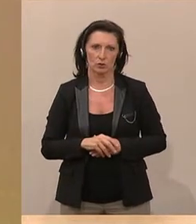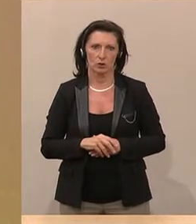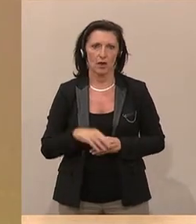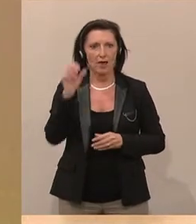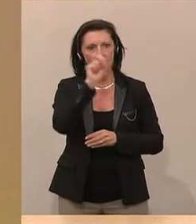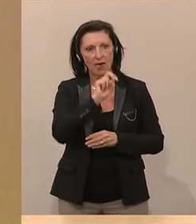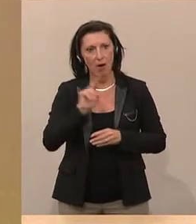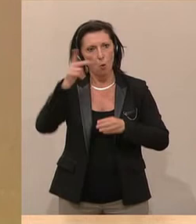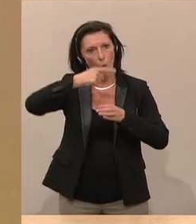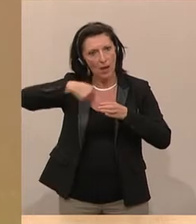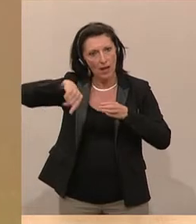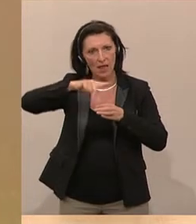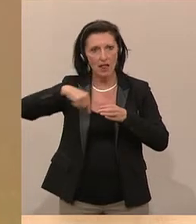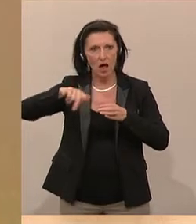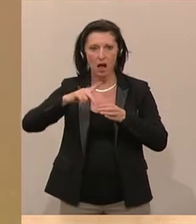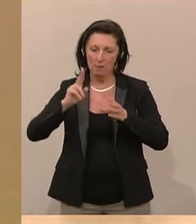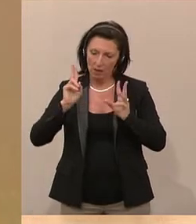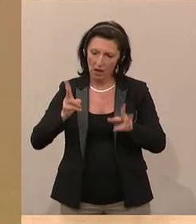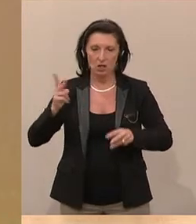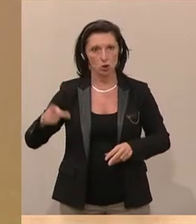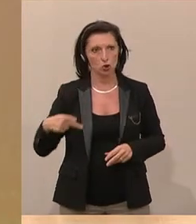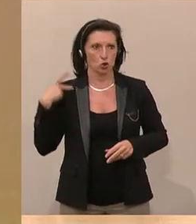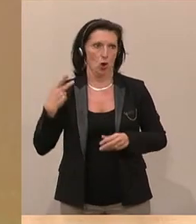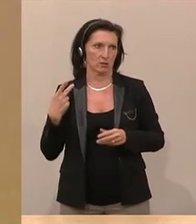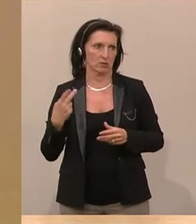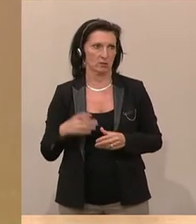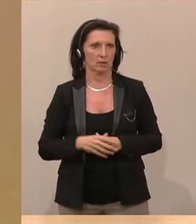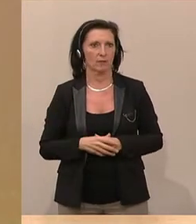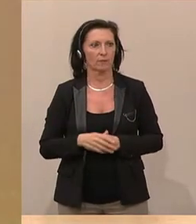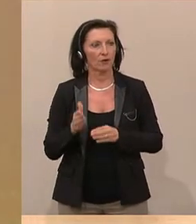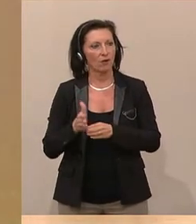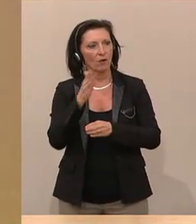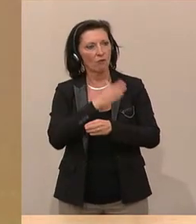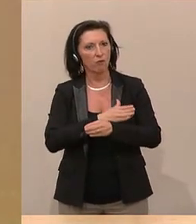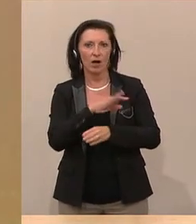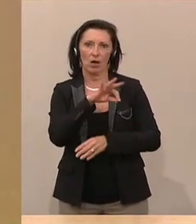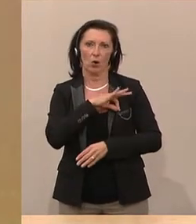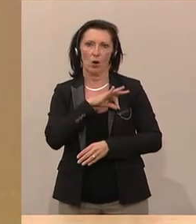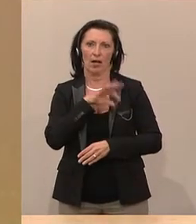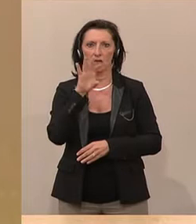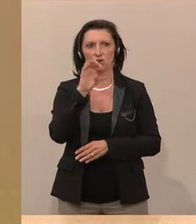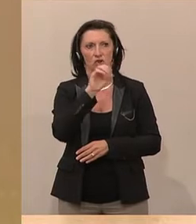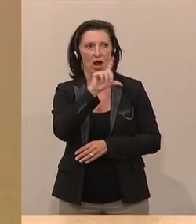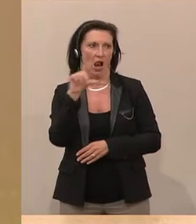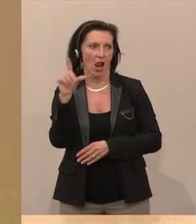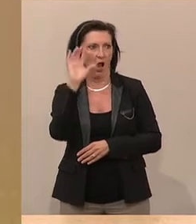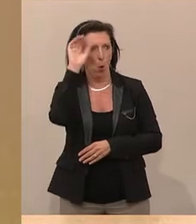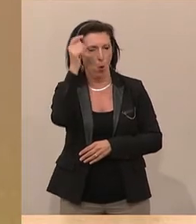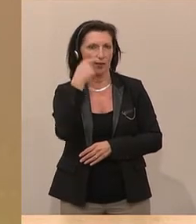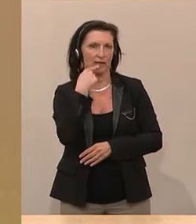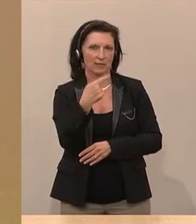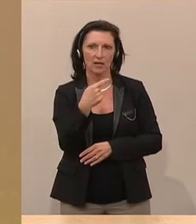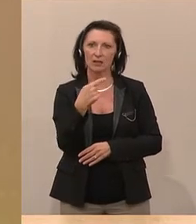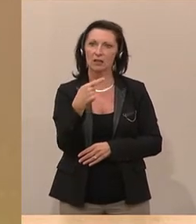der Europäischen Union auch stolz sein können. Und weil jetzt zuvor der Kollege Schellhorn gesagt hat, die europäische oder